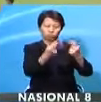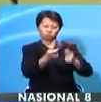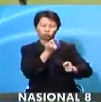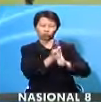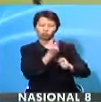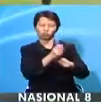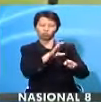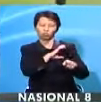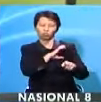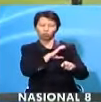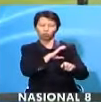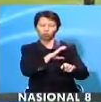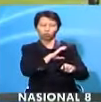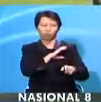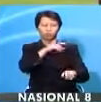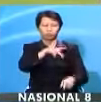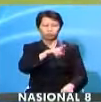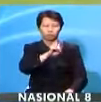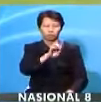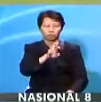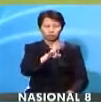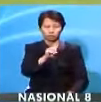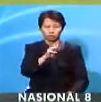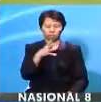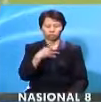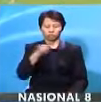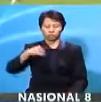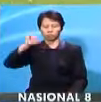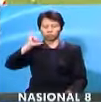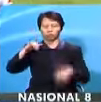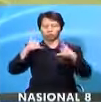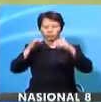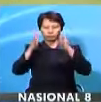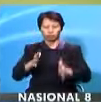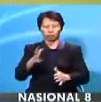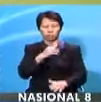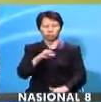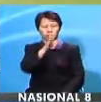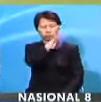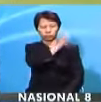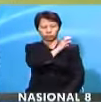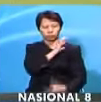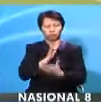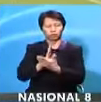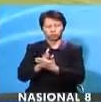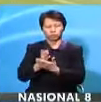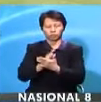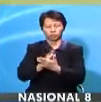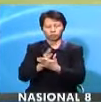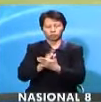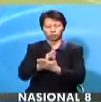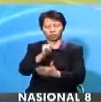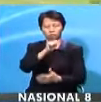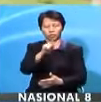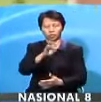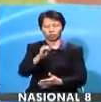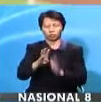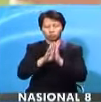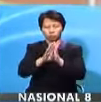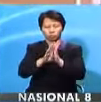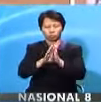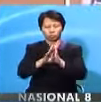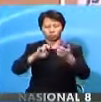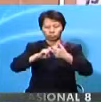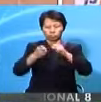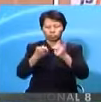Polis Diraja Malaysia PDRM. Dan semalam pemain serta jurulatih sementara Zahasmi Ismail membuktikan kemelut